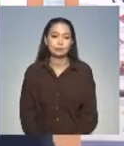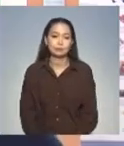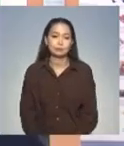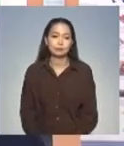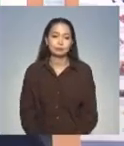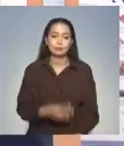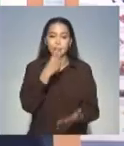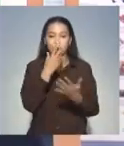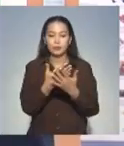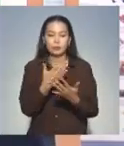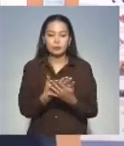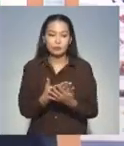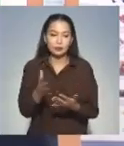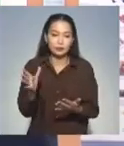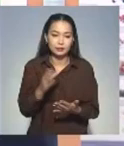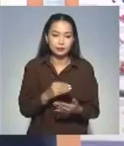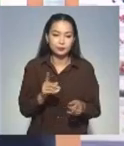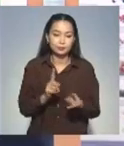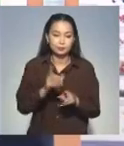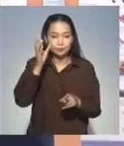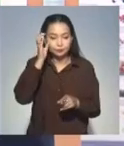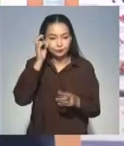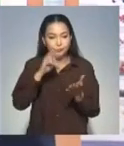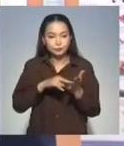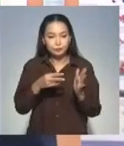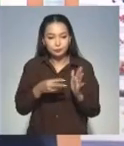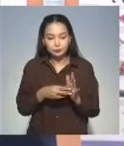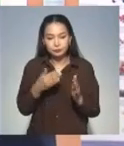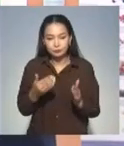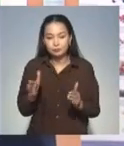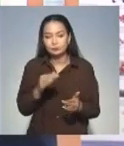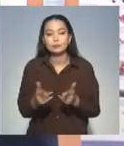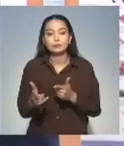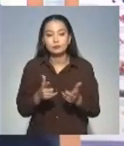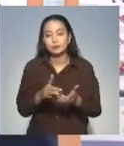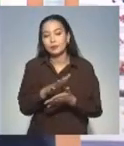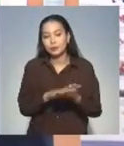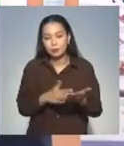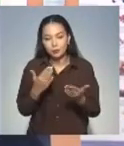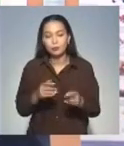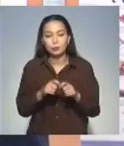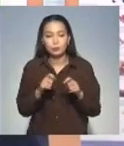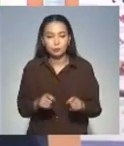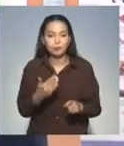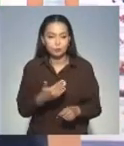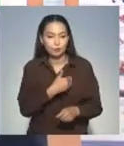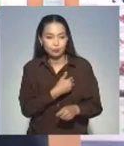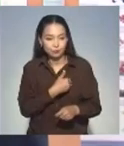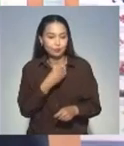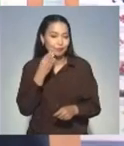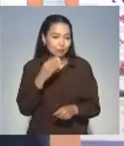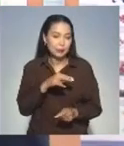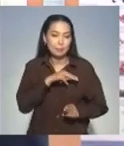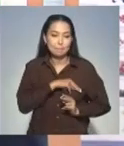Представлены те завершенные научные проекты, которые готовы для дальнейшей коммерциализации, которые ищут своих потенциальных